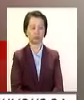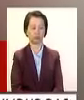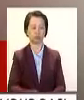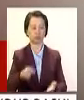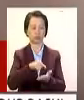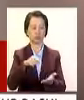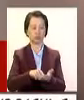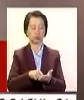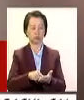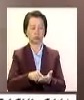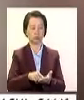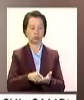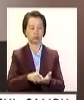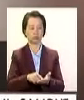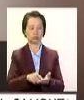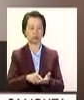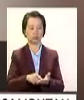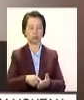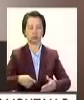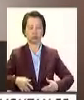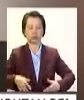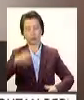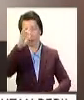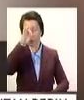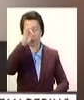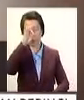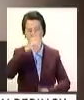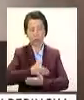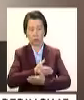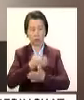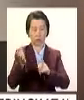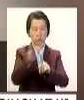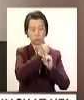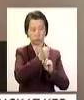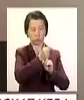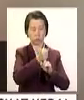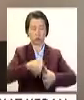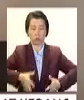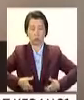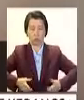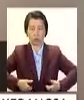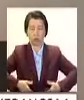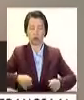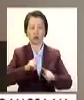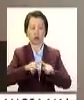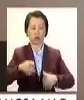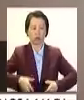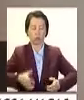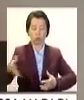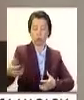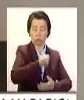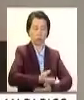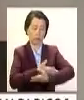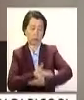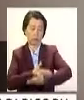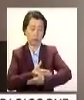Ini pula tular di Karnataka, India. Seorang bayi nyaris diculik oleh seekor monyet. Monyet tersebut menyambar bayi dari